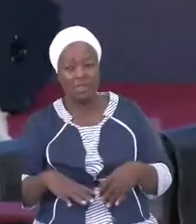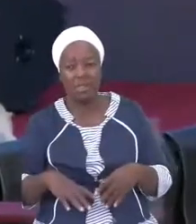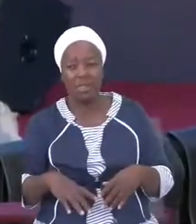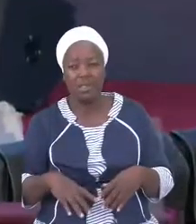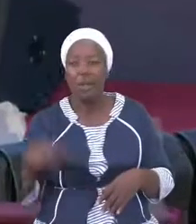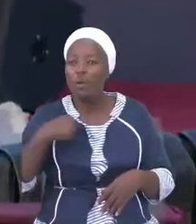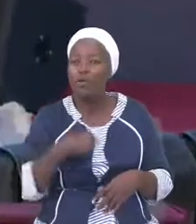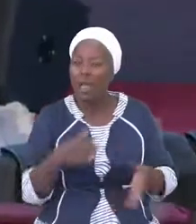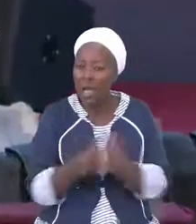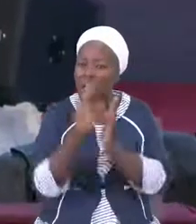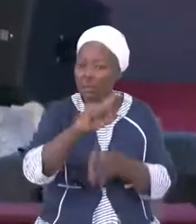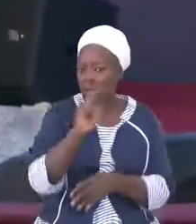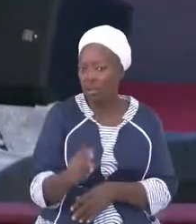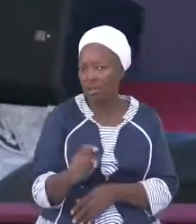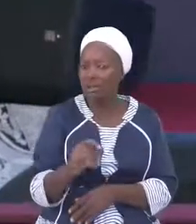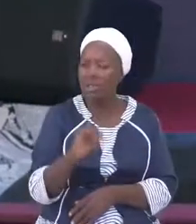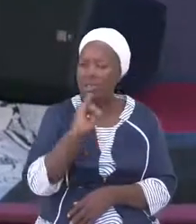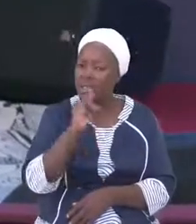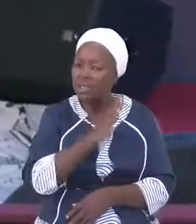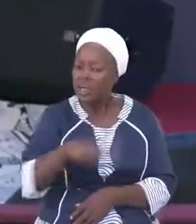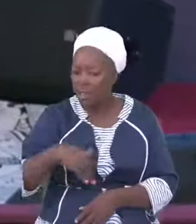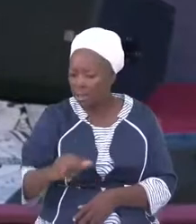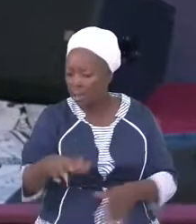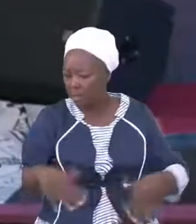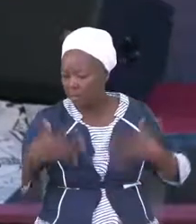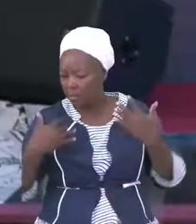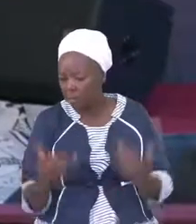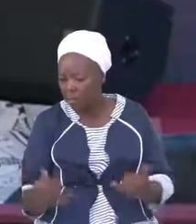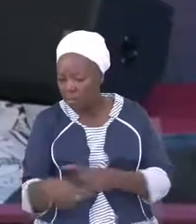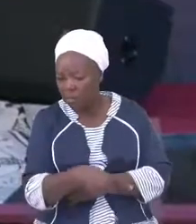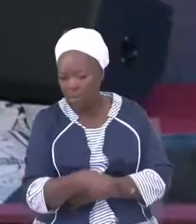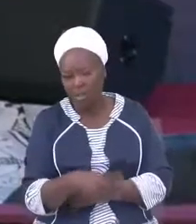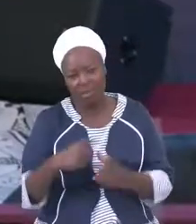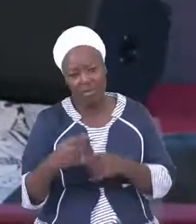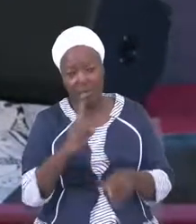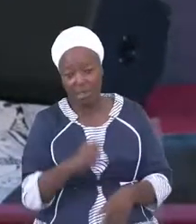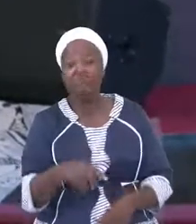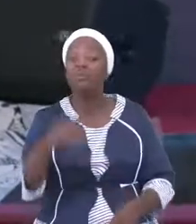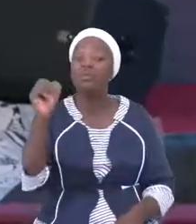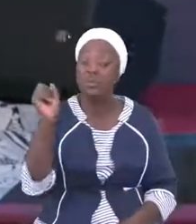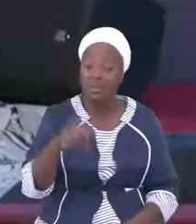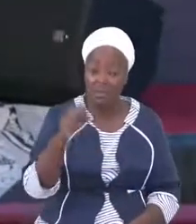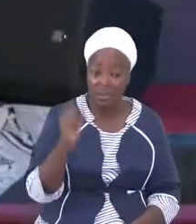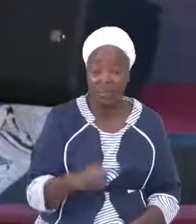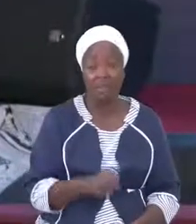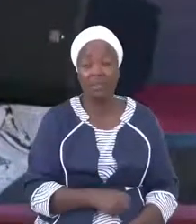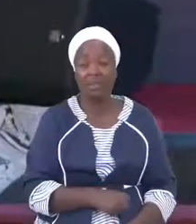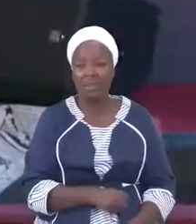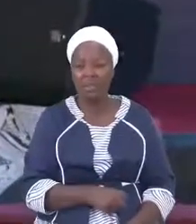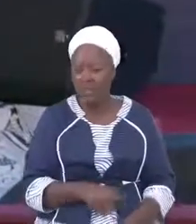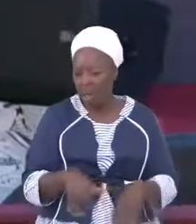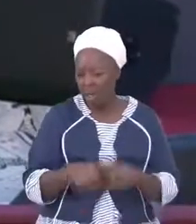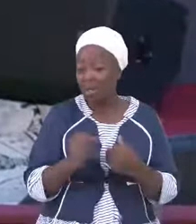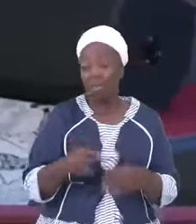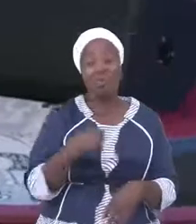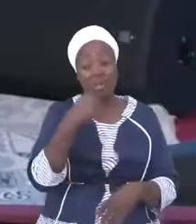nous connaissons, nous savons du Seigneur Jésus-Christ. On pose la question, Christ vit-il encore aujourd'hui? On dit oui.